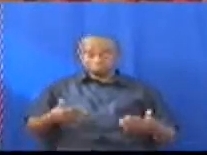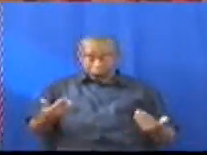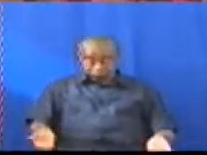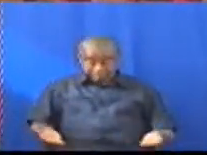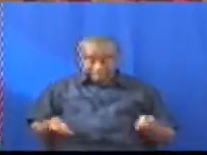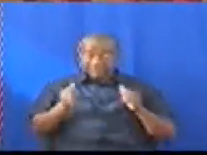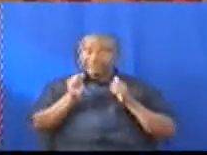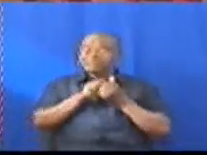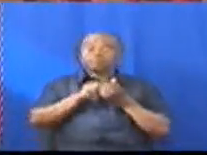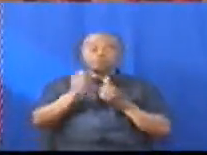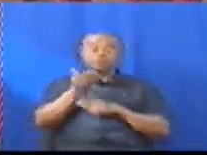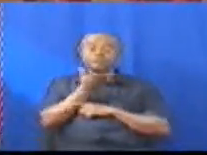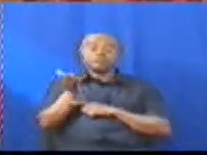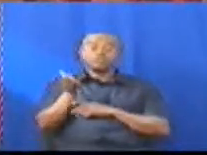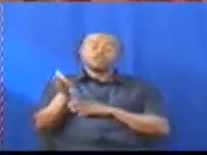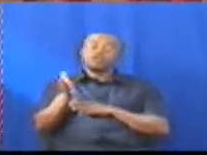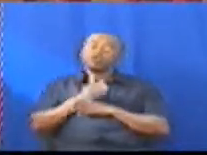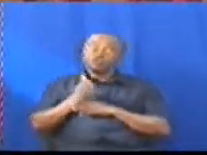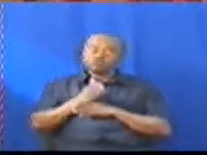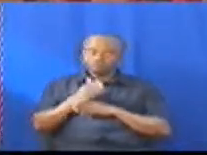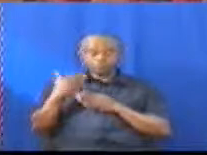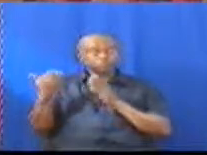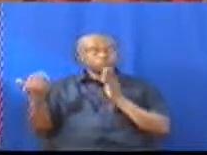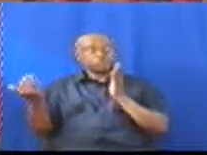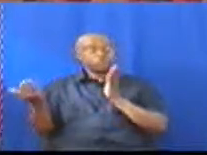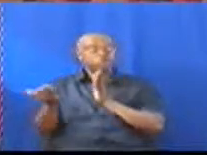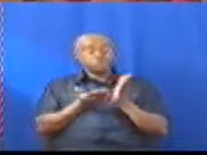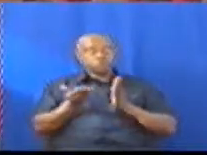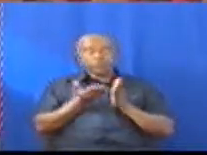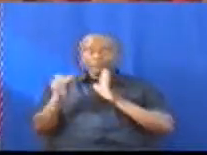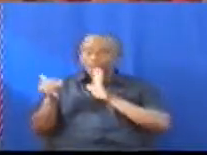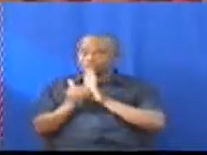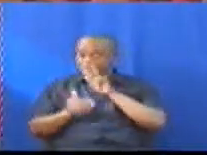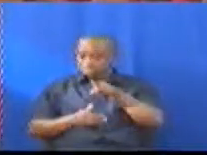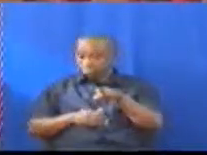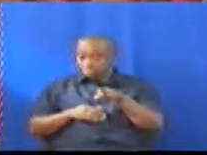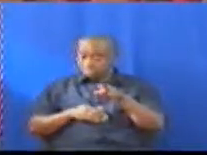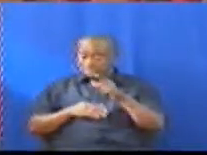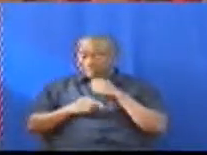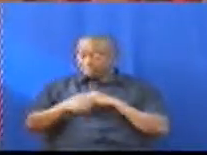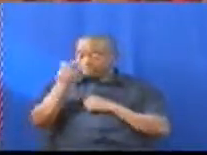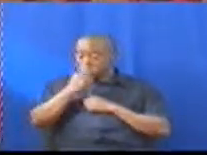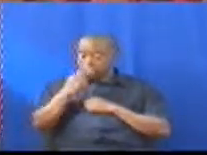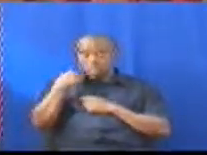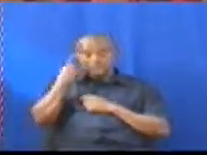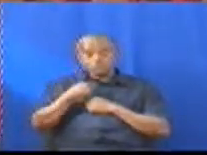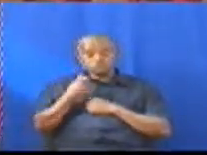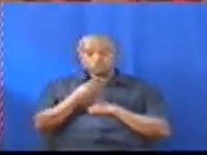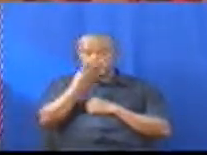sheria ya shule ya sheria hii ya Tanzania sura ya 425.